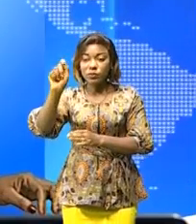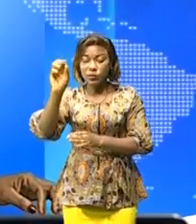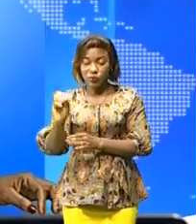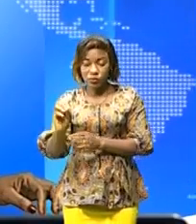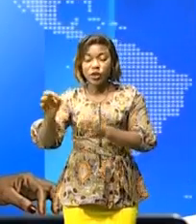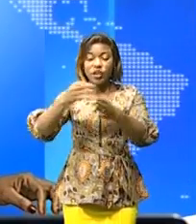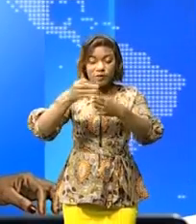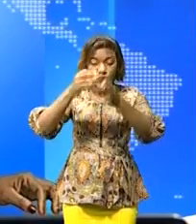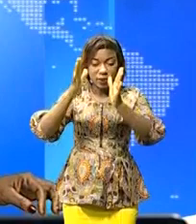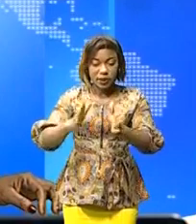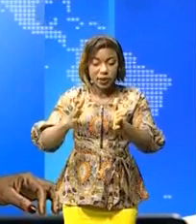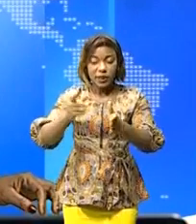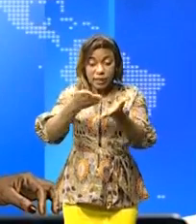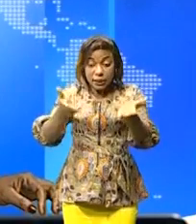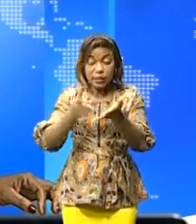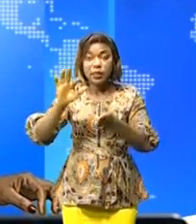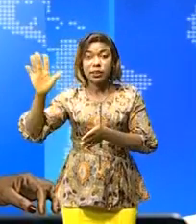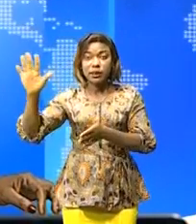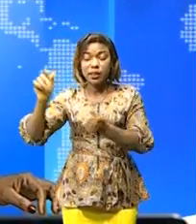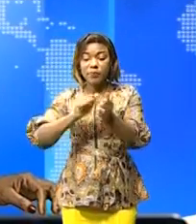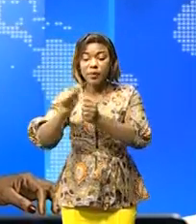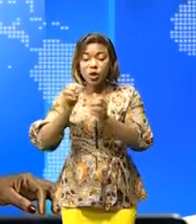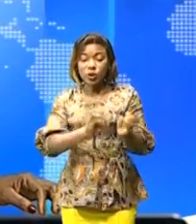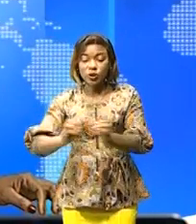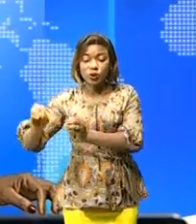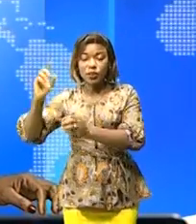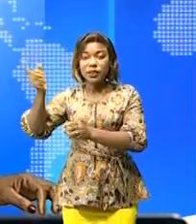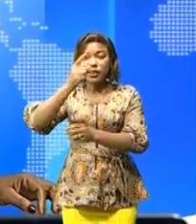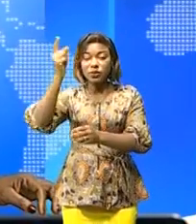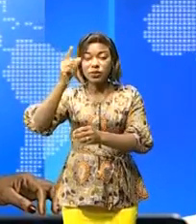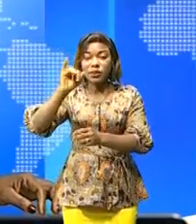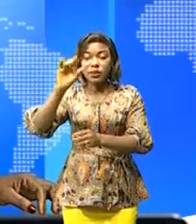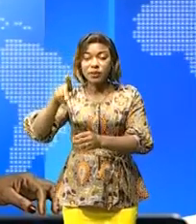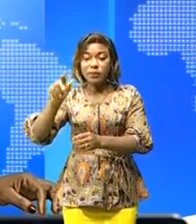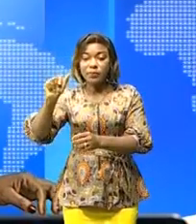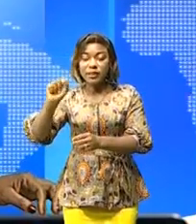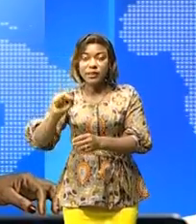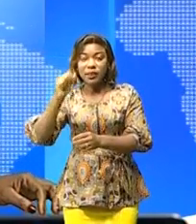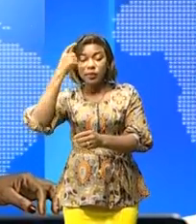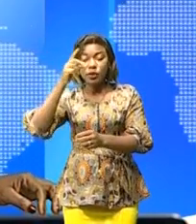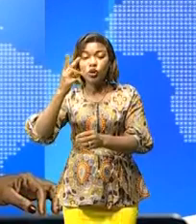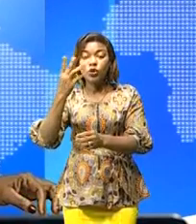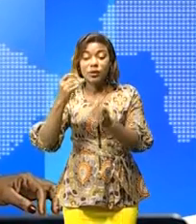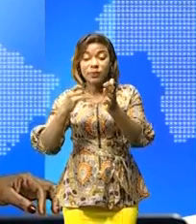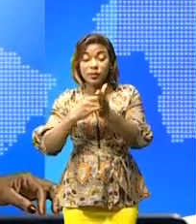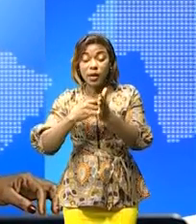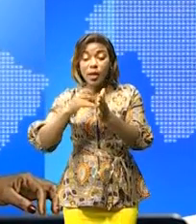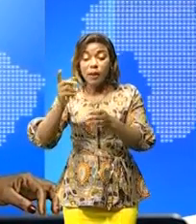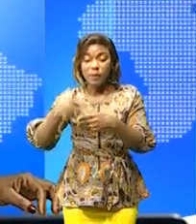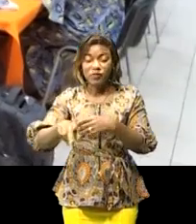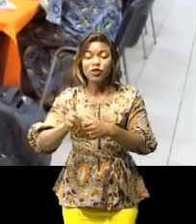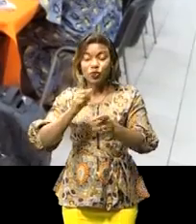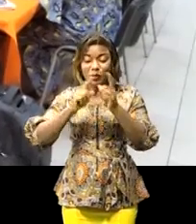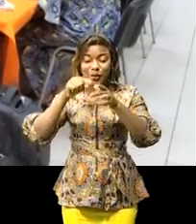ici à Kinshasa par l'organisation internationale DIPAS au profit de trois provinces. Rodé Panda nous en